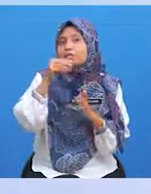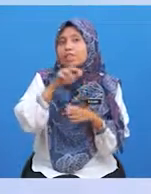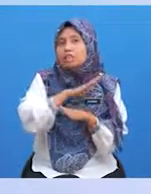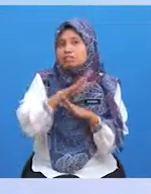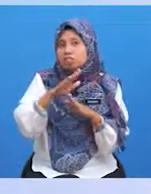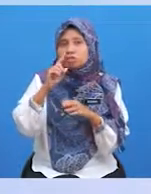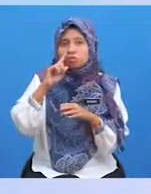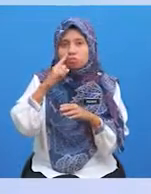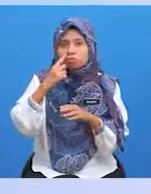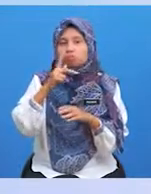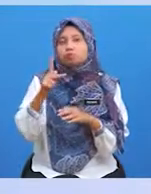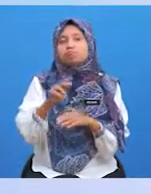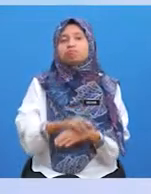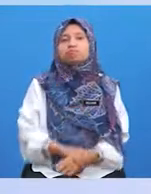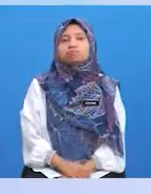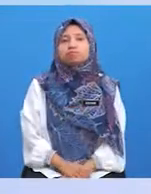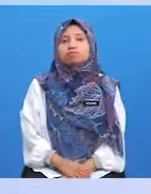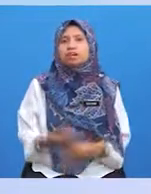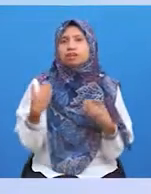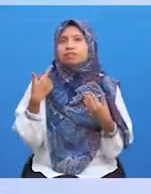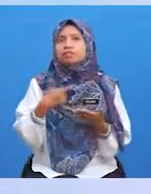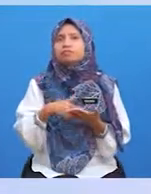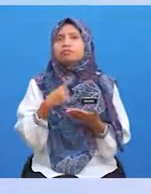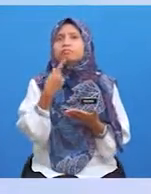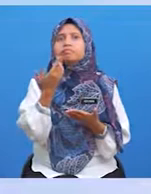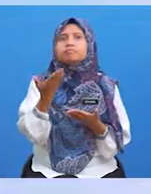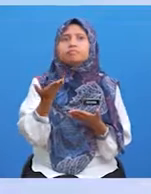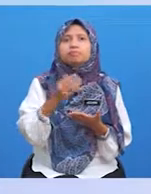tidak membosankan. Ada lagi?